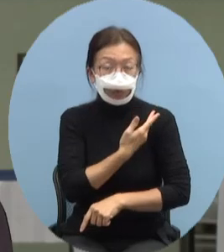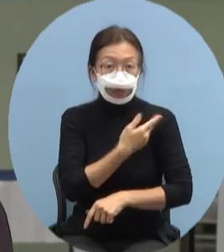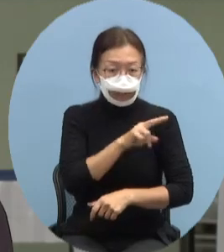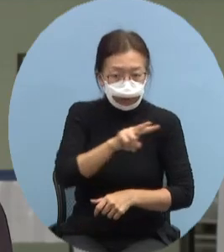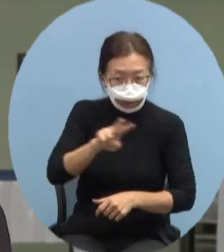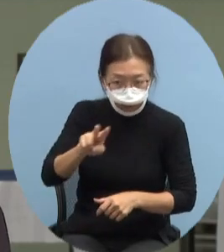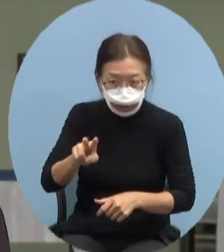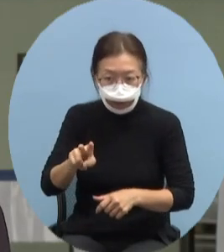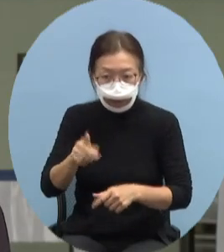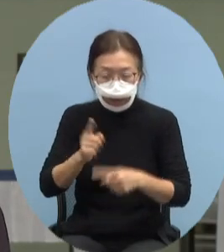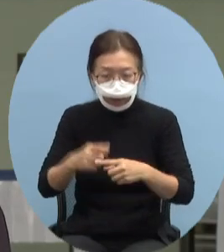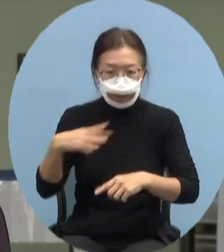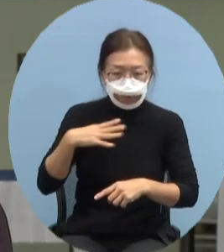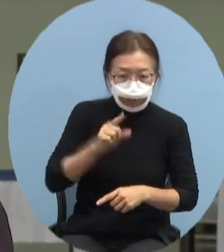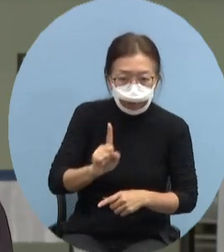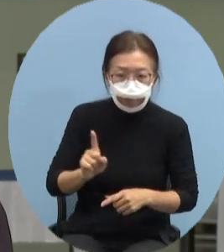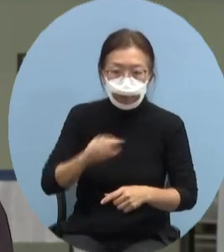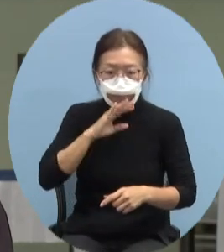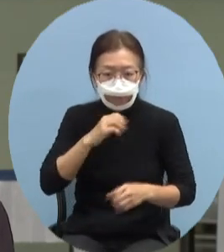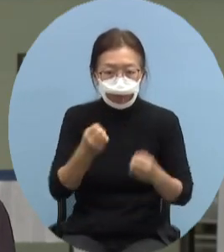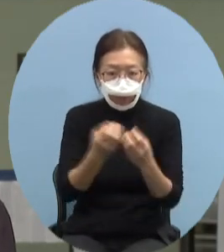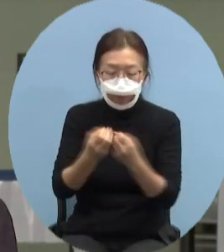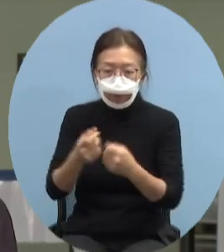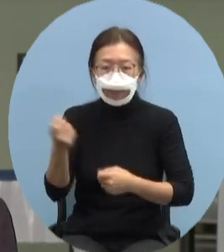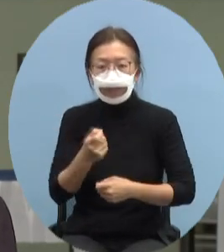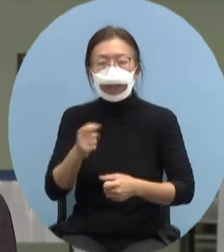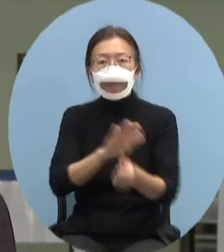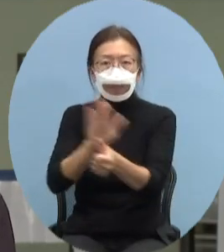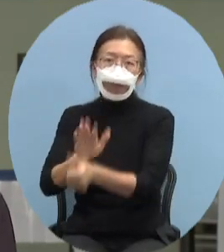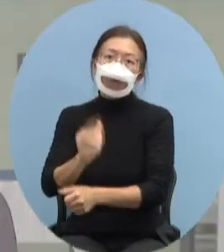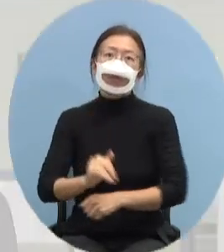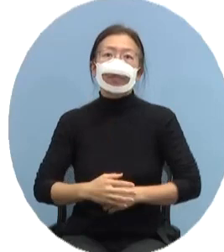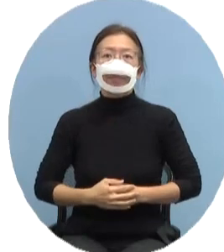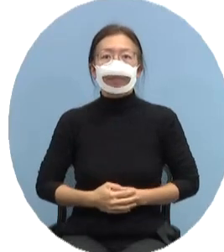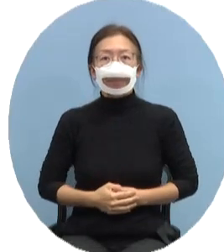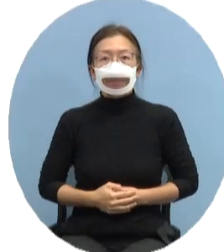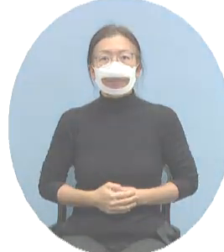按住實際情況咧處理。如果係出現任何問題咧，希望係盡快去解決嘅。